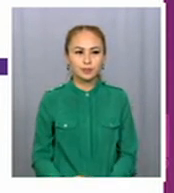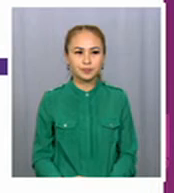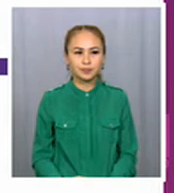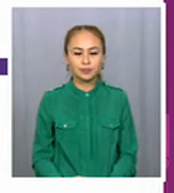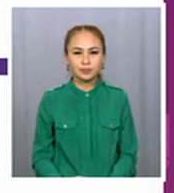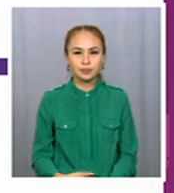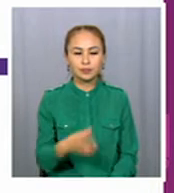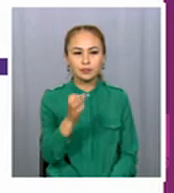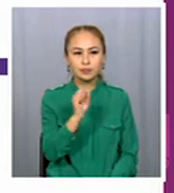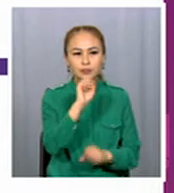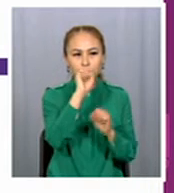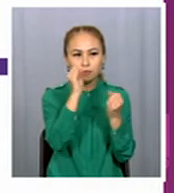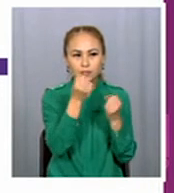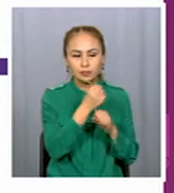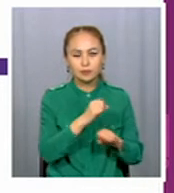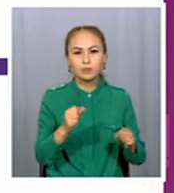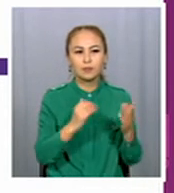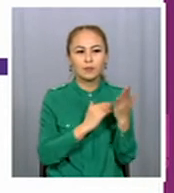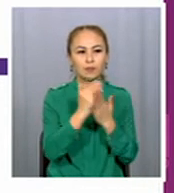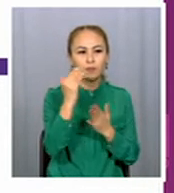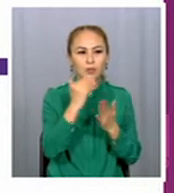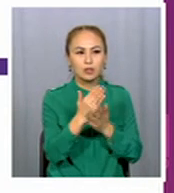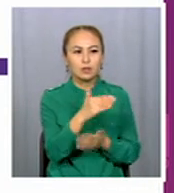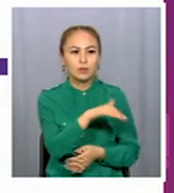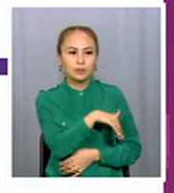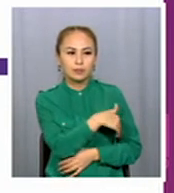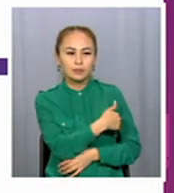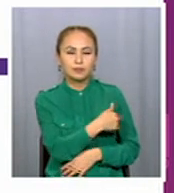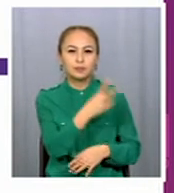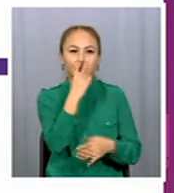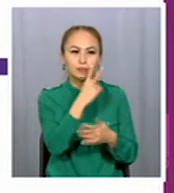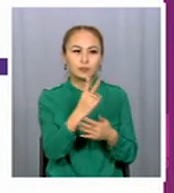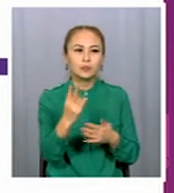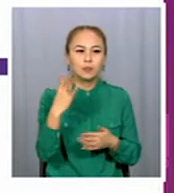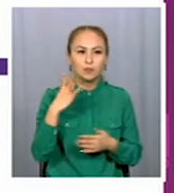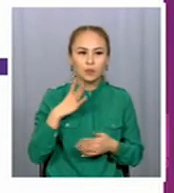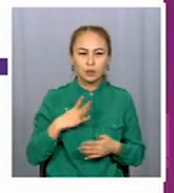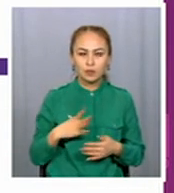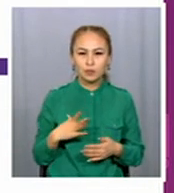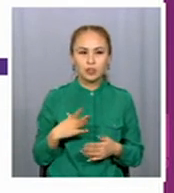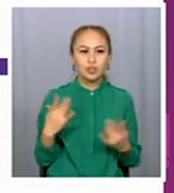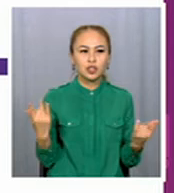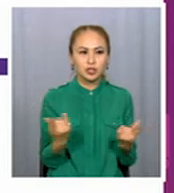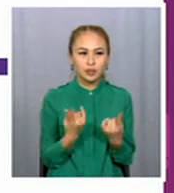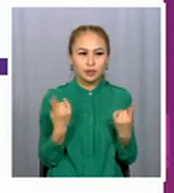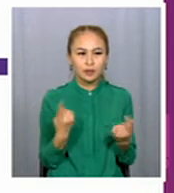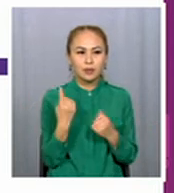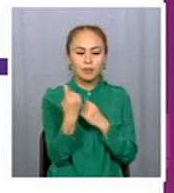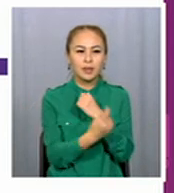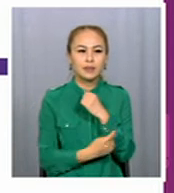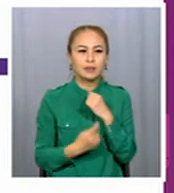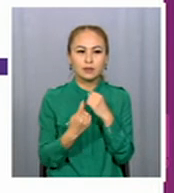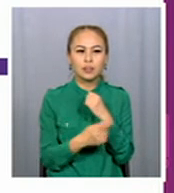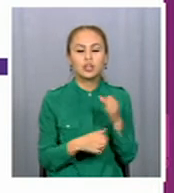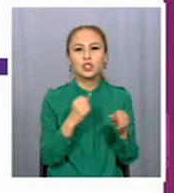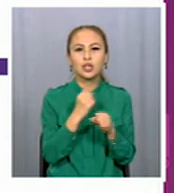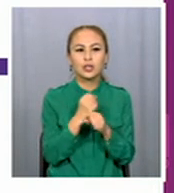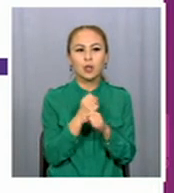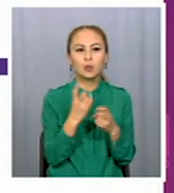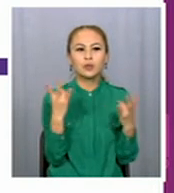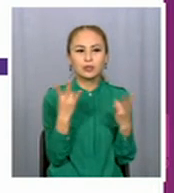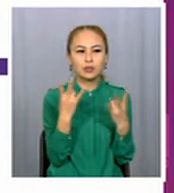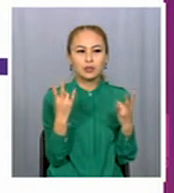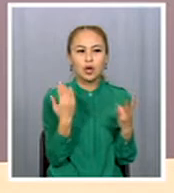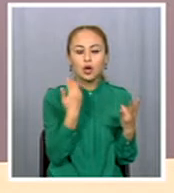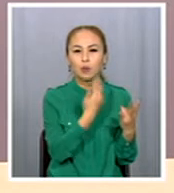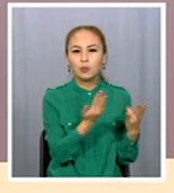қажет. Ал зымыран жоғары температураға төзімді жеңіл материалдан жасалуы